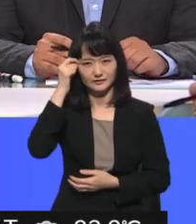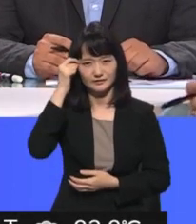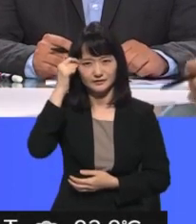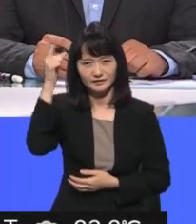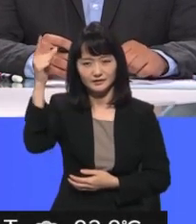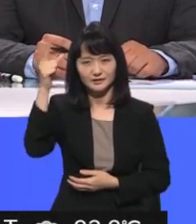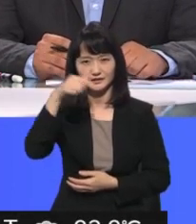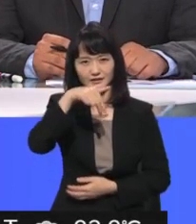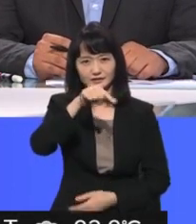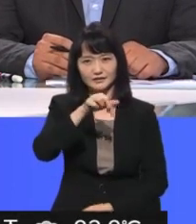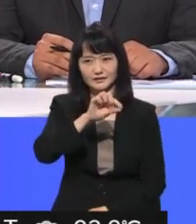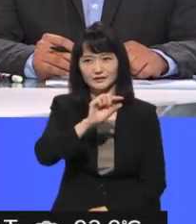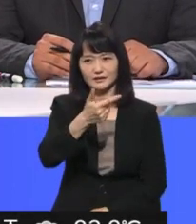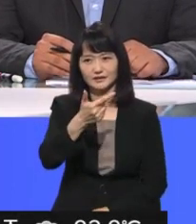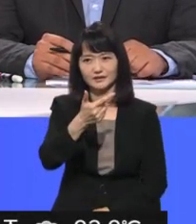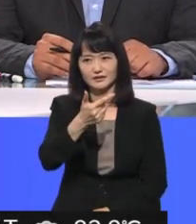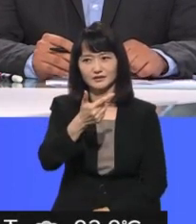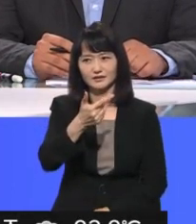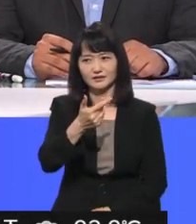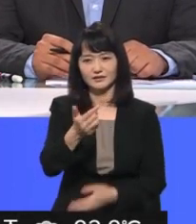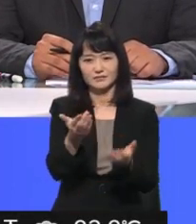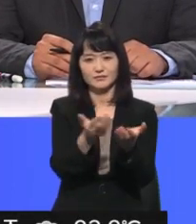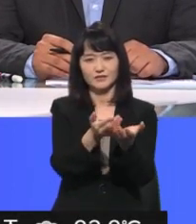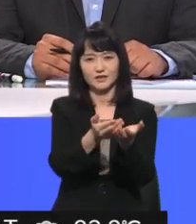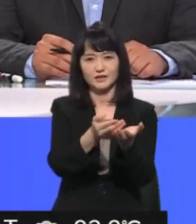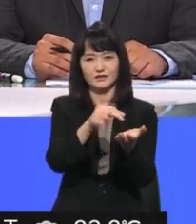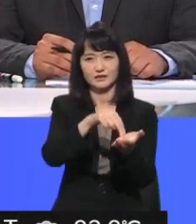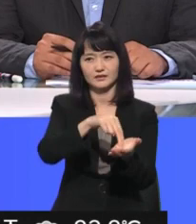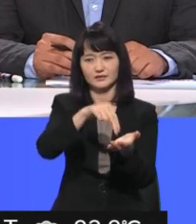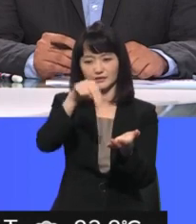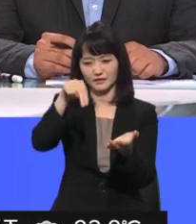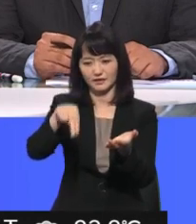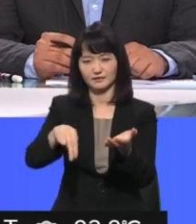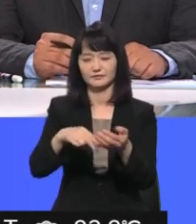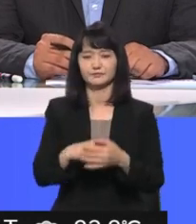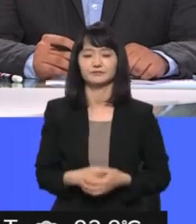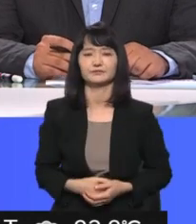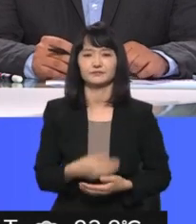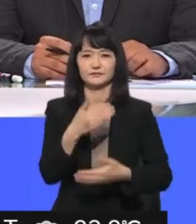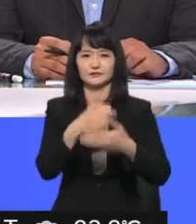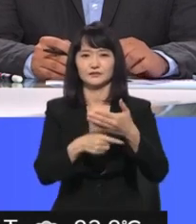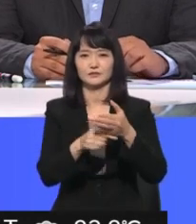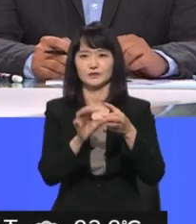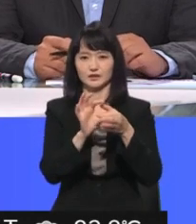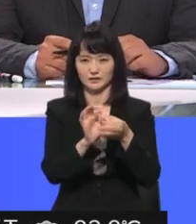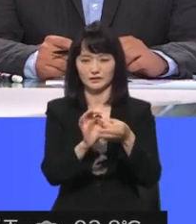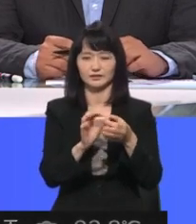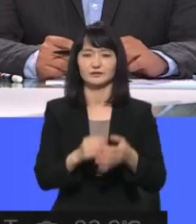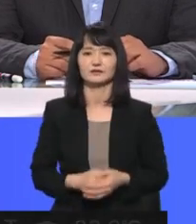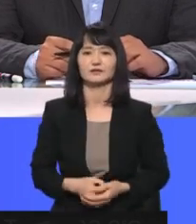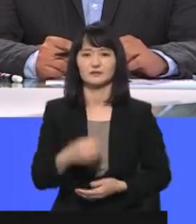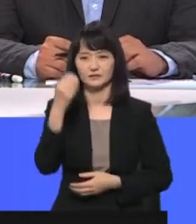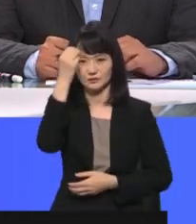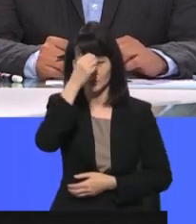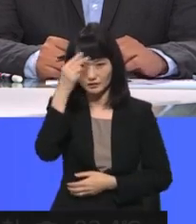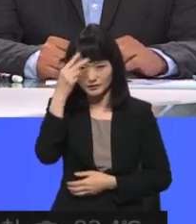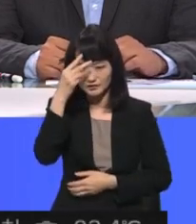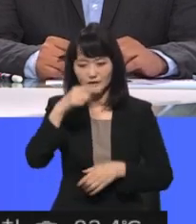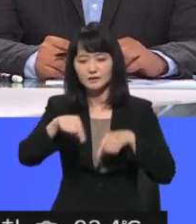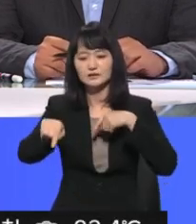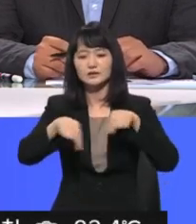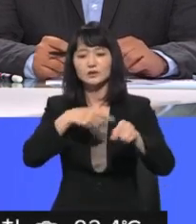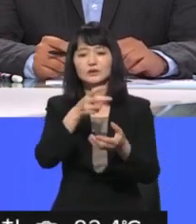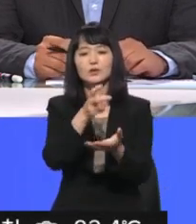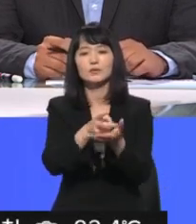오니 난파선 에서 뛰어내리는 거다 라는 의견도 주셨습니다 영화티켓 관련되서 완자 님 고등학교 2학년 정치와 법